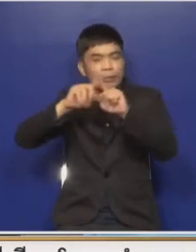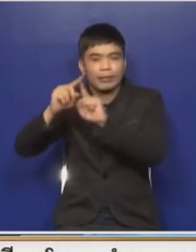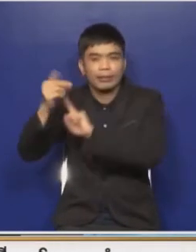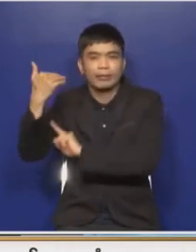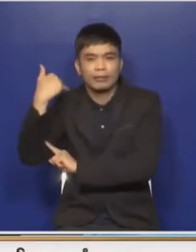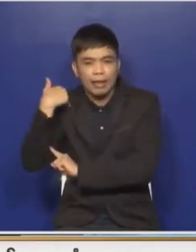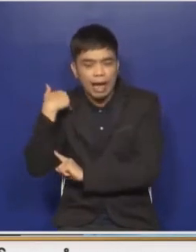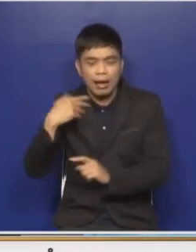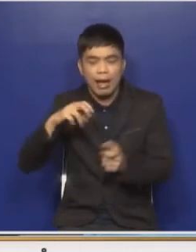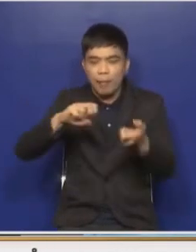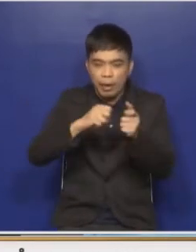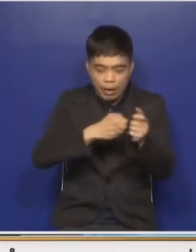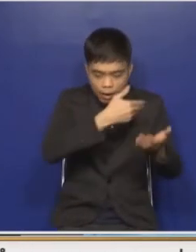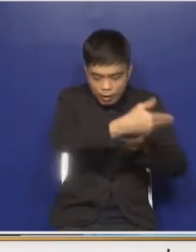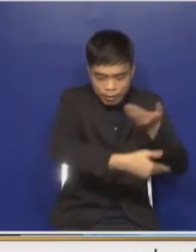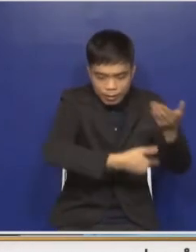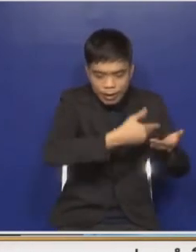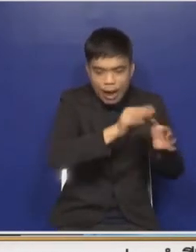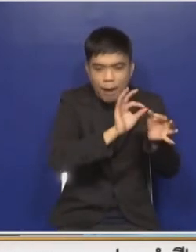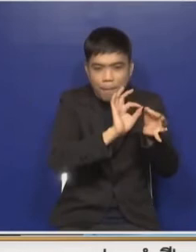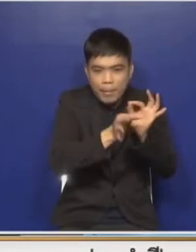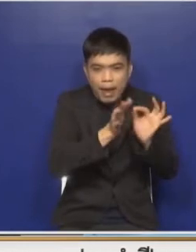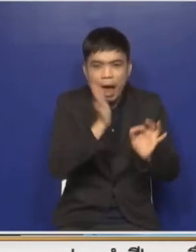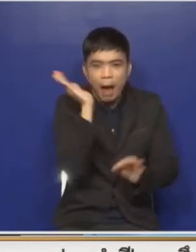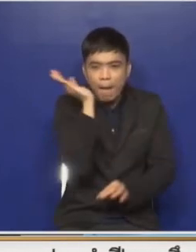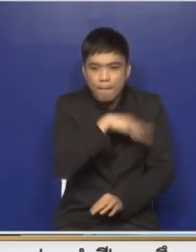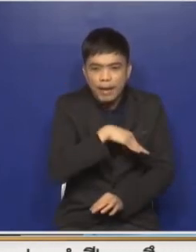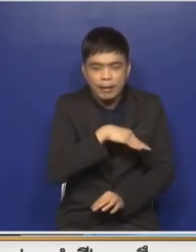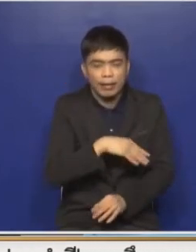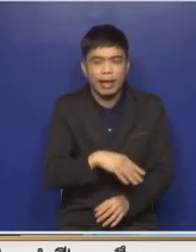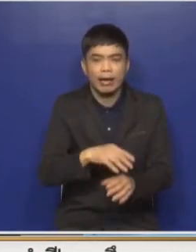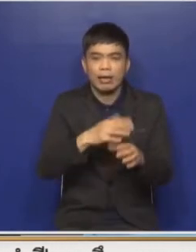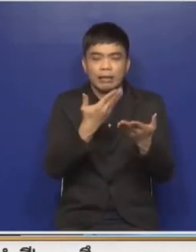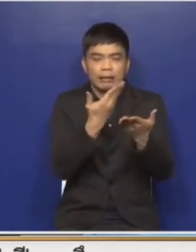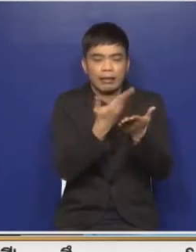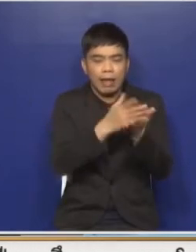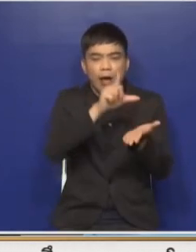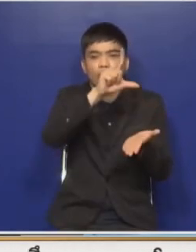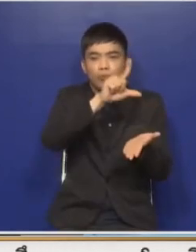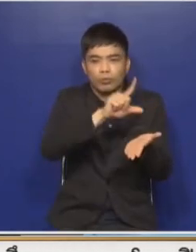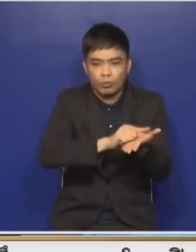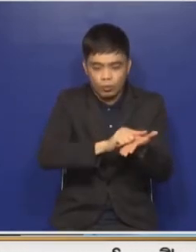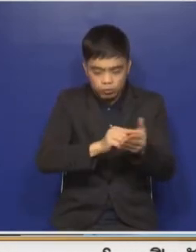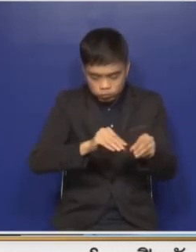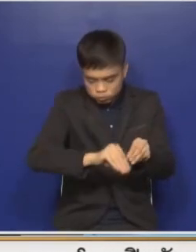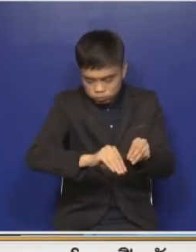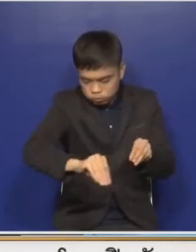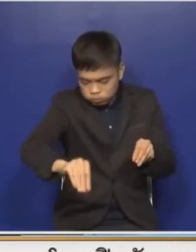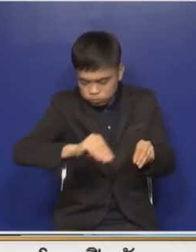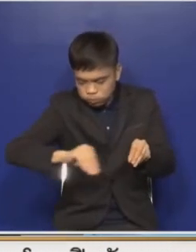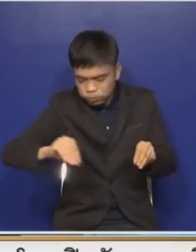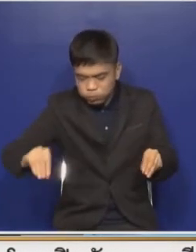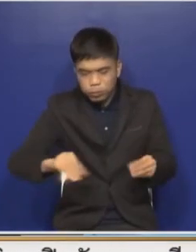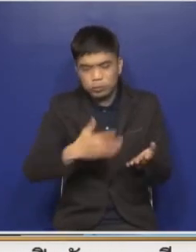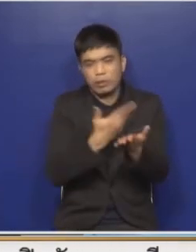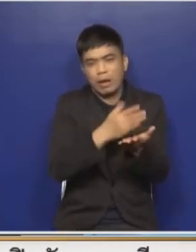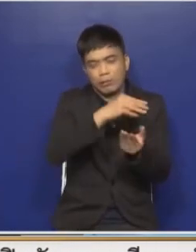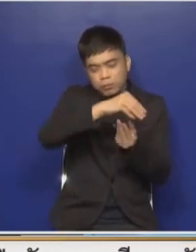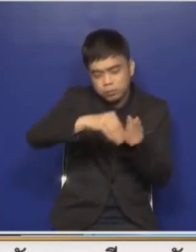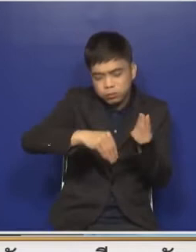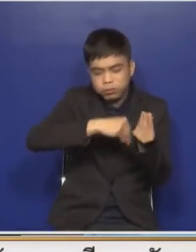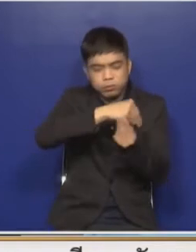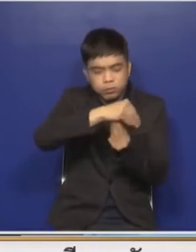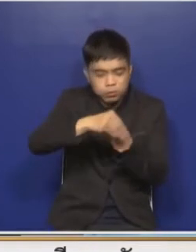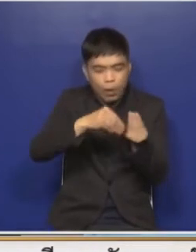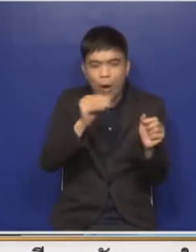กต่ำมากเมื่อตกต่ำมากทำให้เกิดการปลูกพริกขาดทุนนะครับไม่มีเงินไปใช้หนี้เกษตร